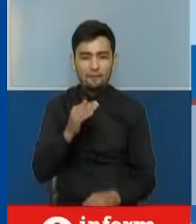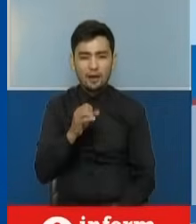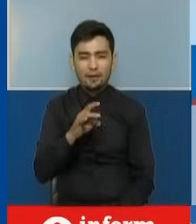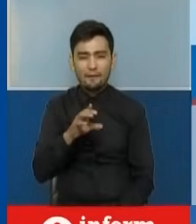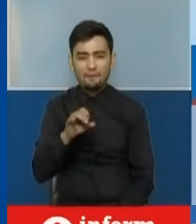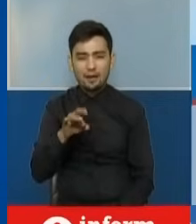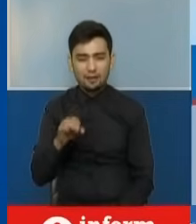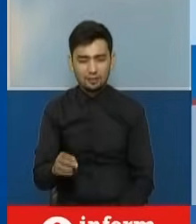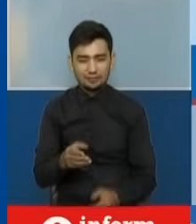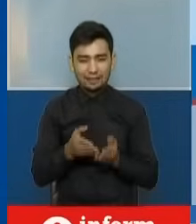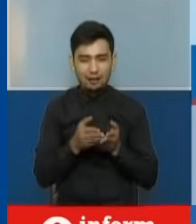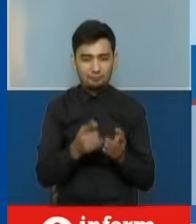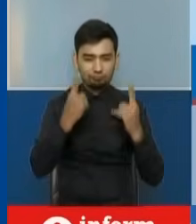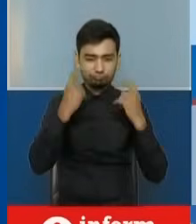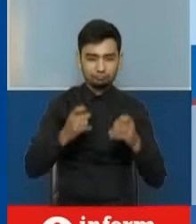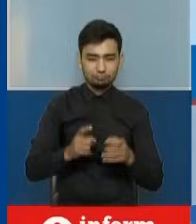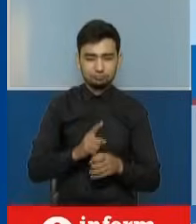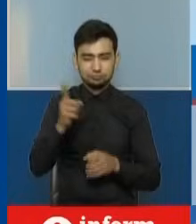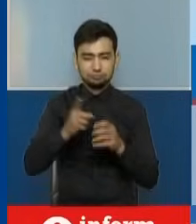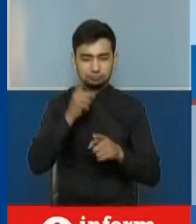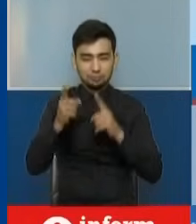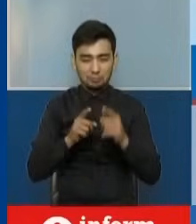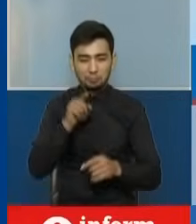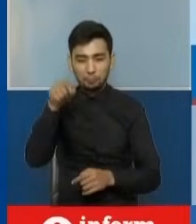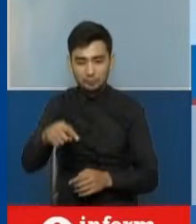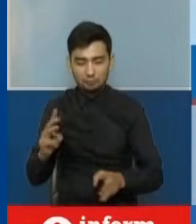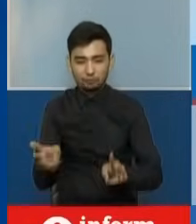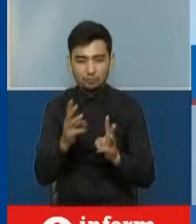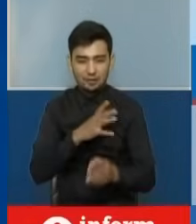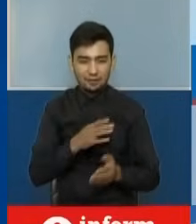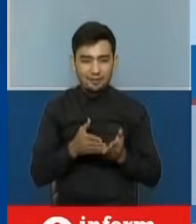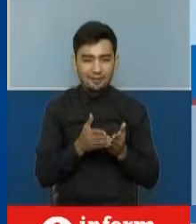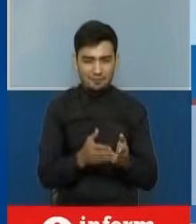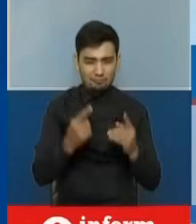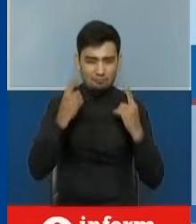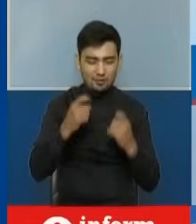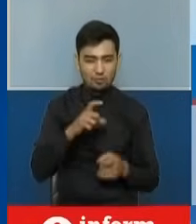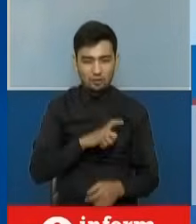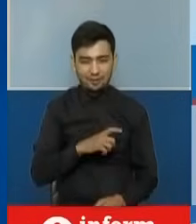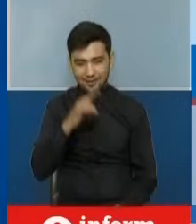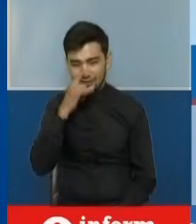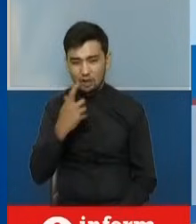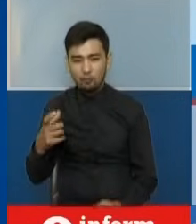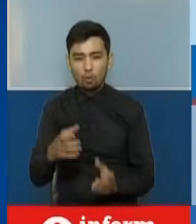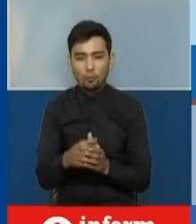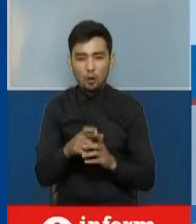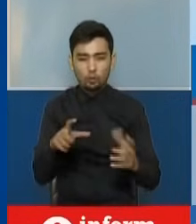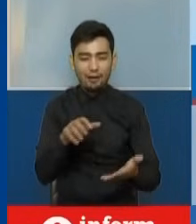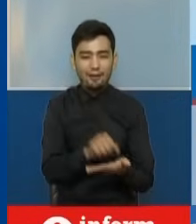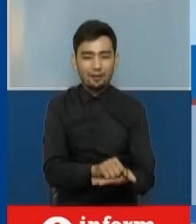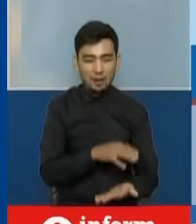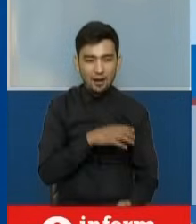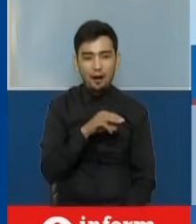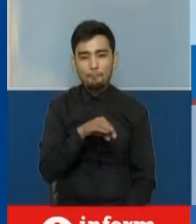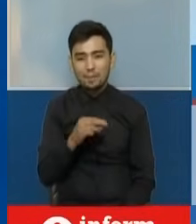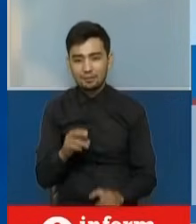с роскошной яхты. Зарубежные СМИ написали, что элитную яхту арендовала группа отдыхающих из Казахстана. При этом в МИД позднее